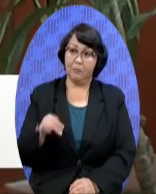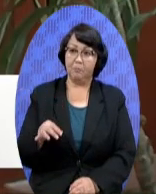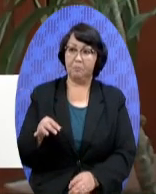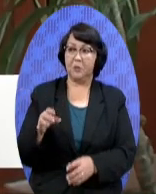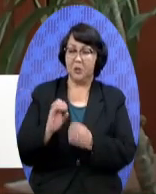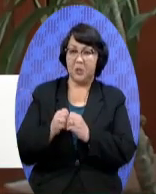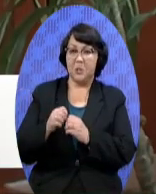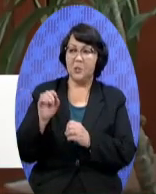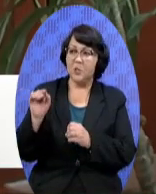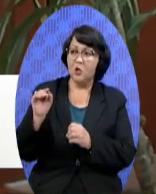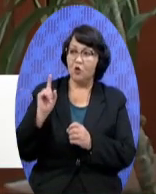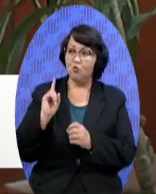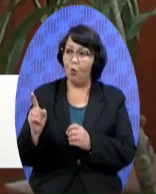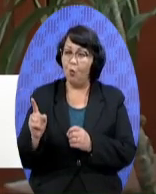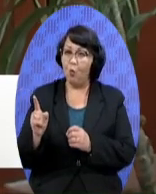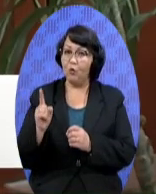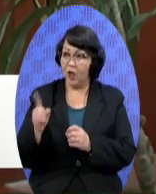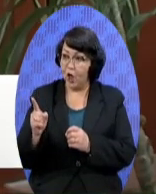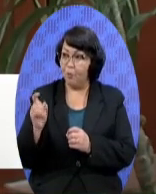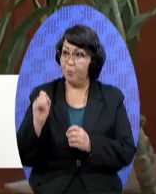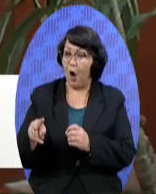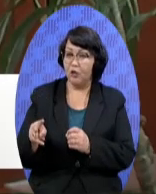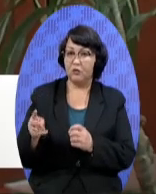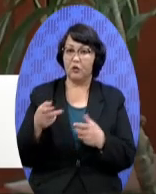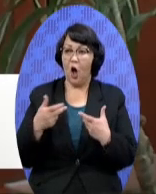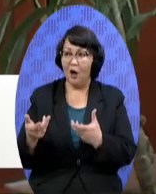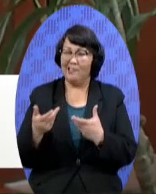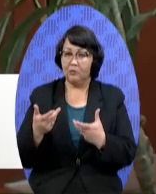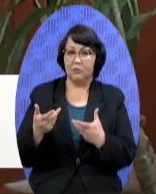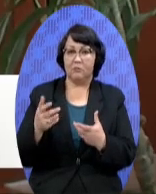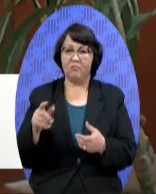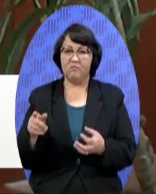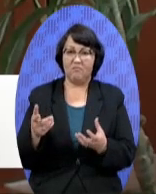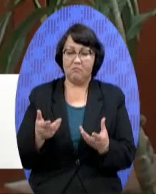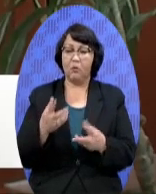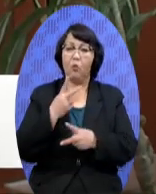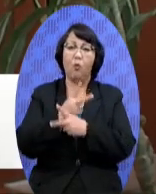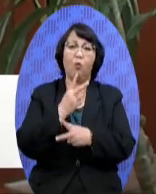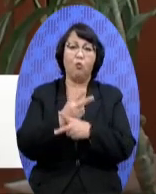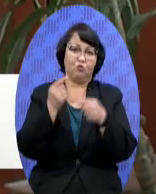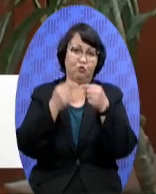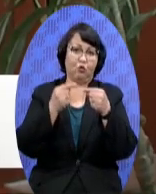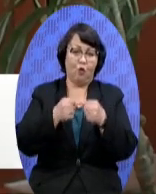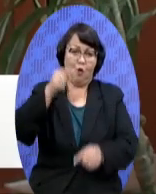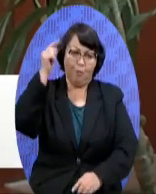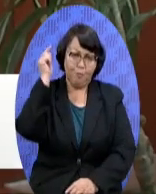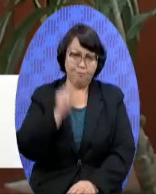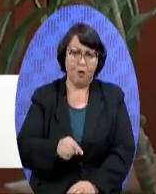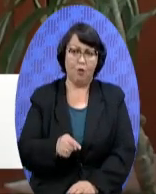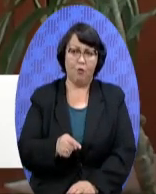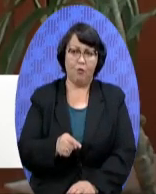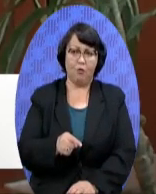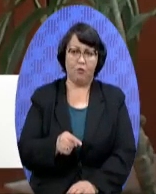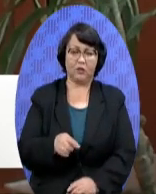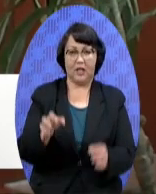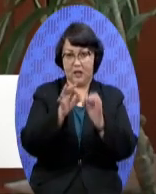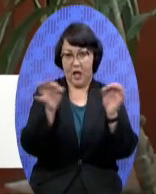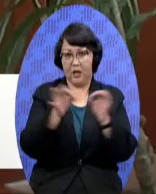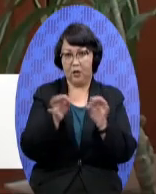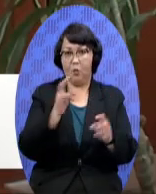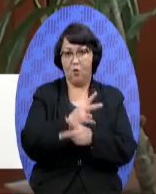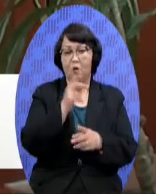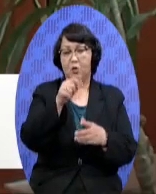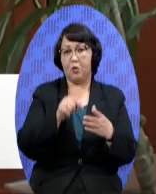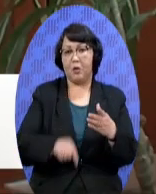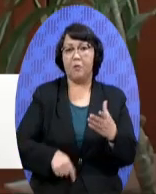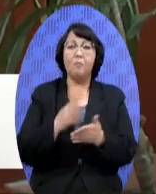болцолт болох гэж яриад байгаа. Энэ өөрөө одоо хууль зөрчсөн үйлдэл шүү. Гэт бид нар дэлгэрэнгүй заагаад өгчөж байгаа.